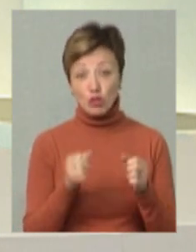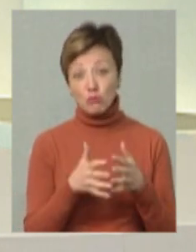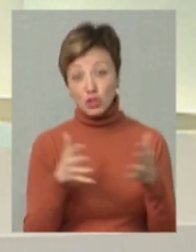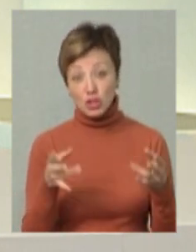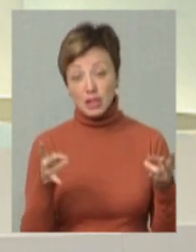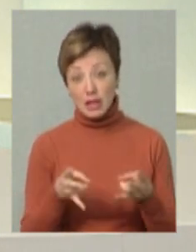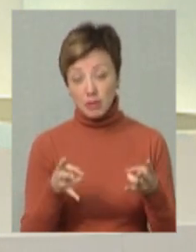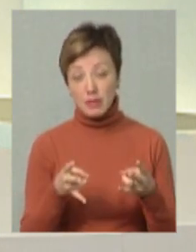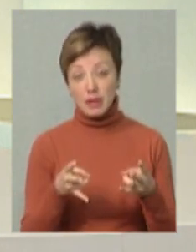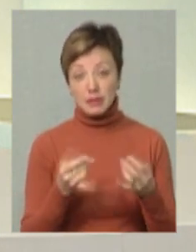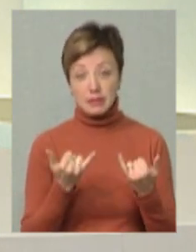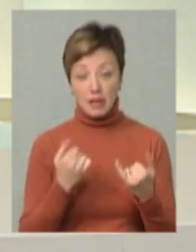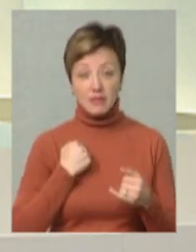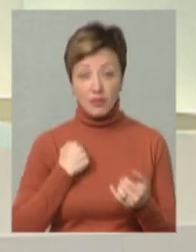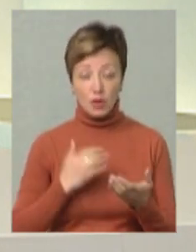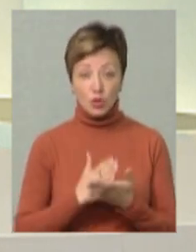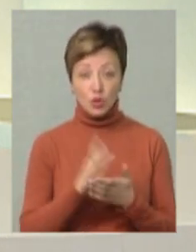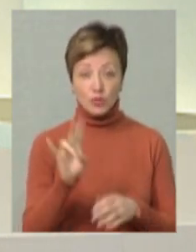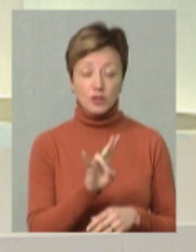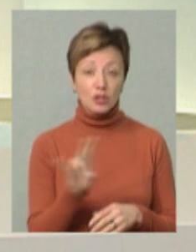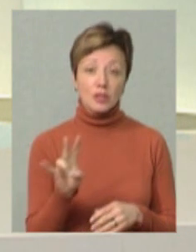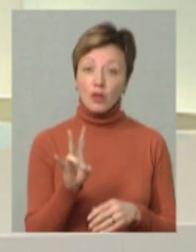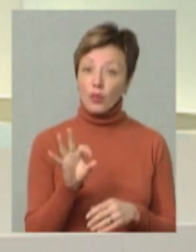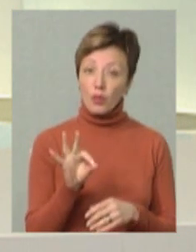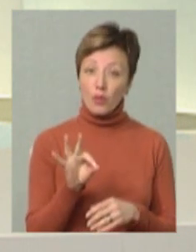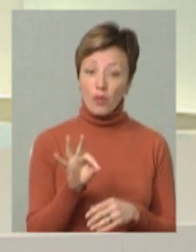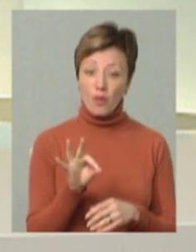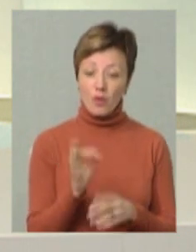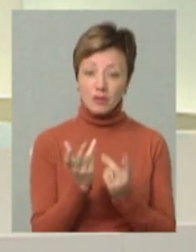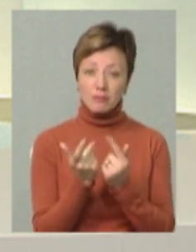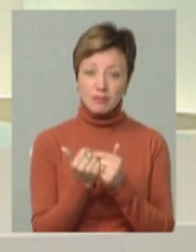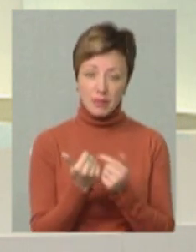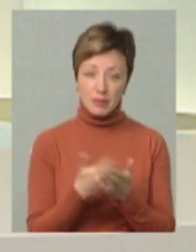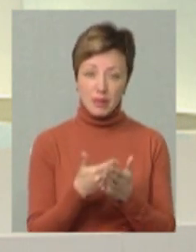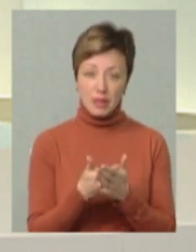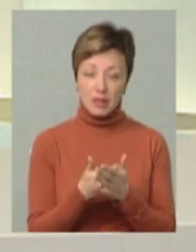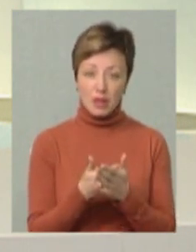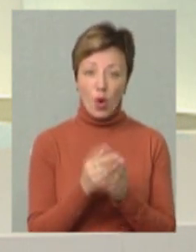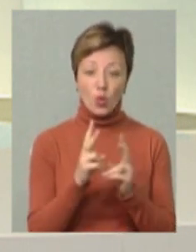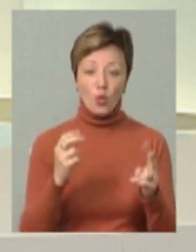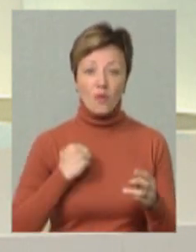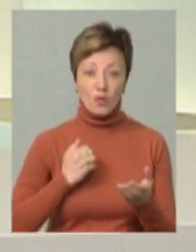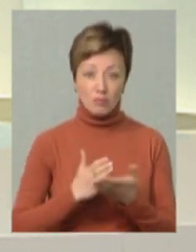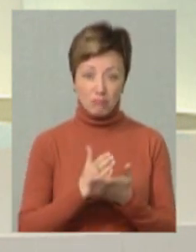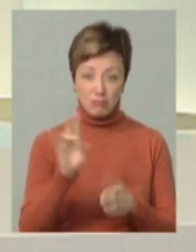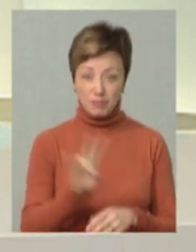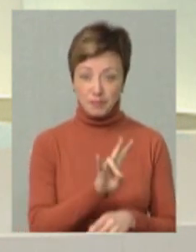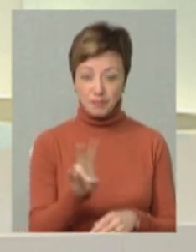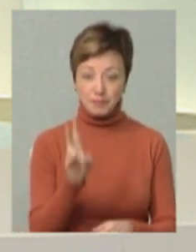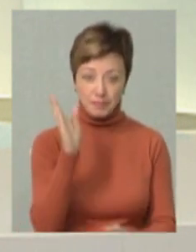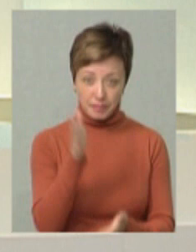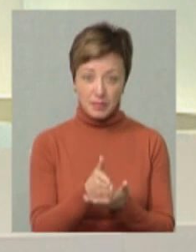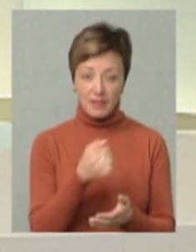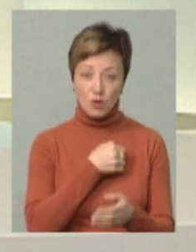би зараз капеланів. Але число капеланів є, наприклад, ті капелани, які йдуть безпосередньо в